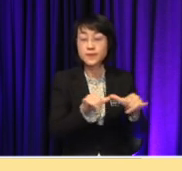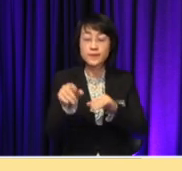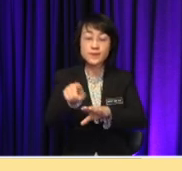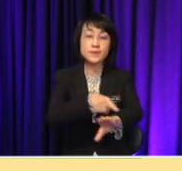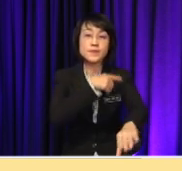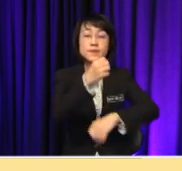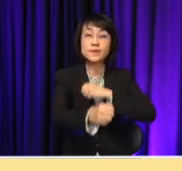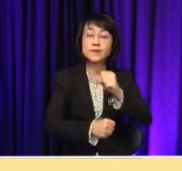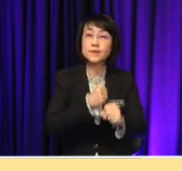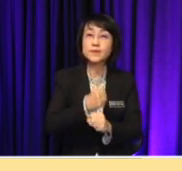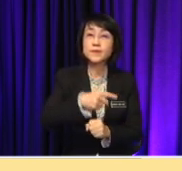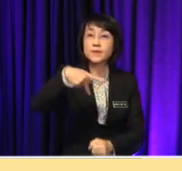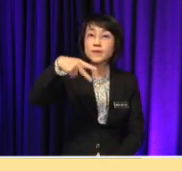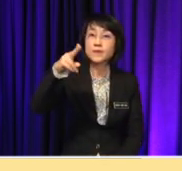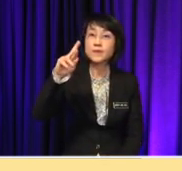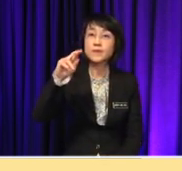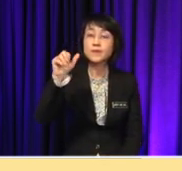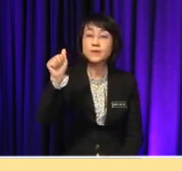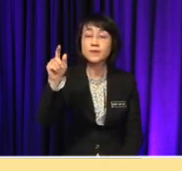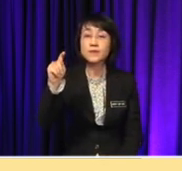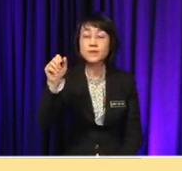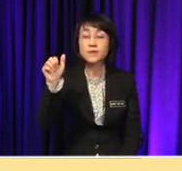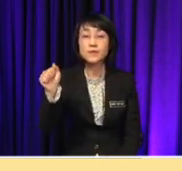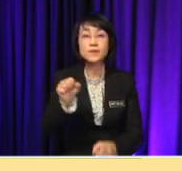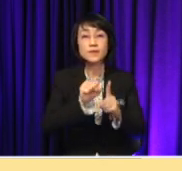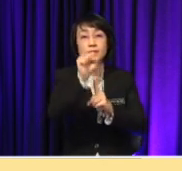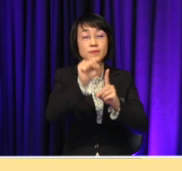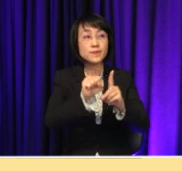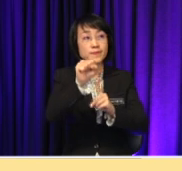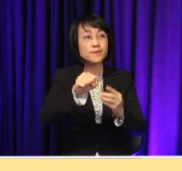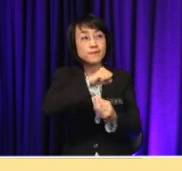suhu tahunan sekitar 27 dadah Celcius